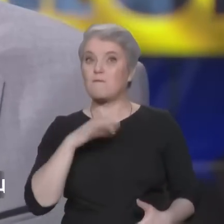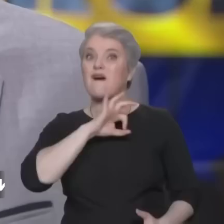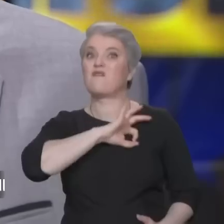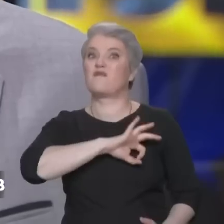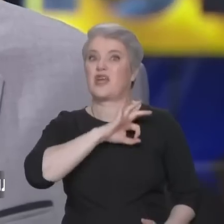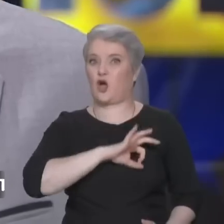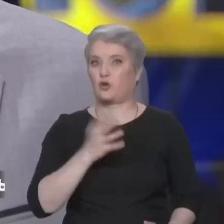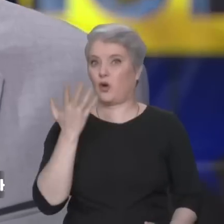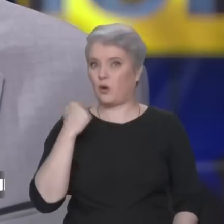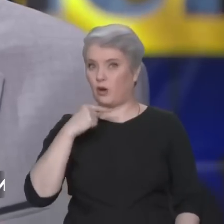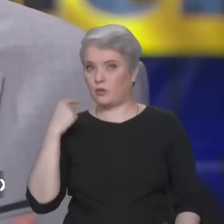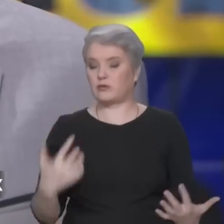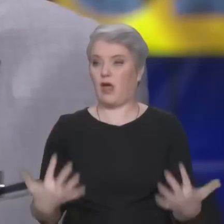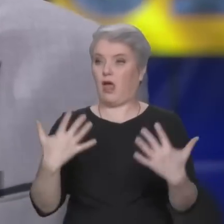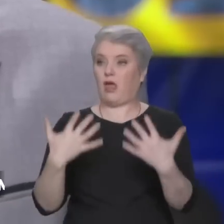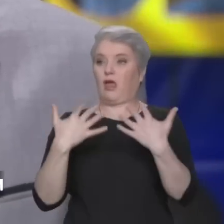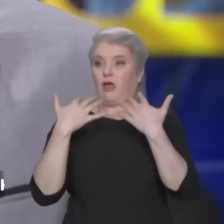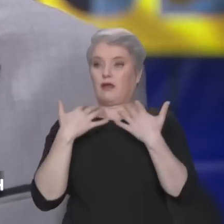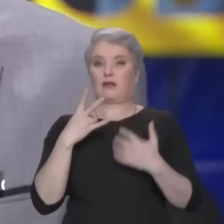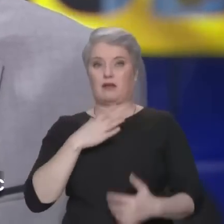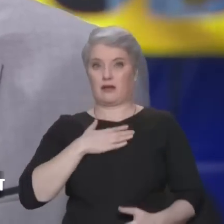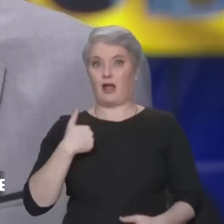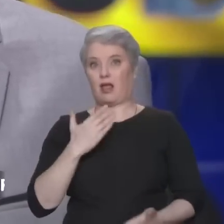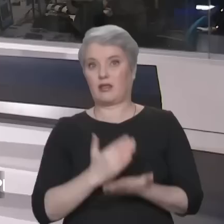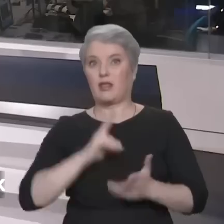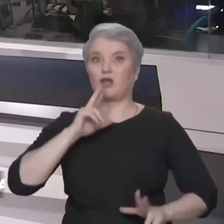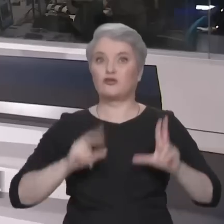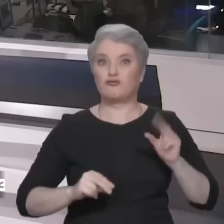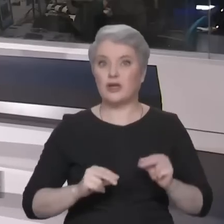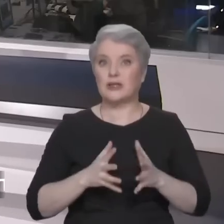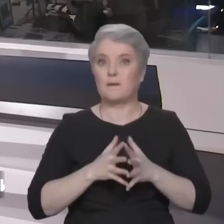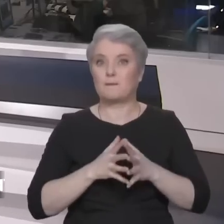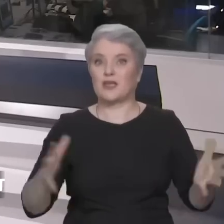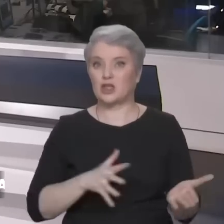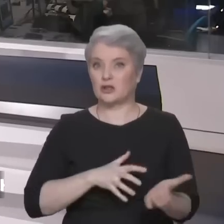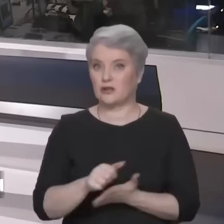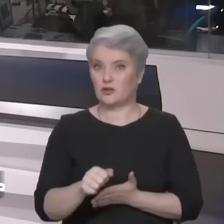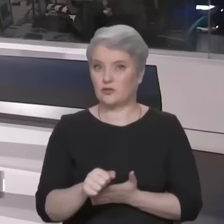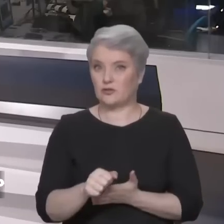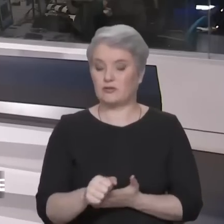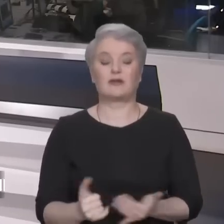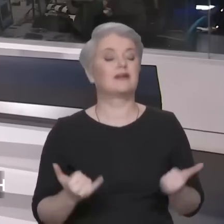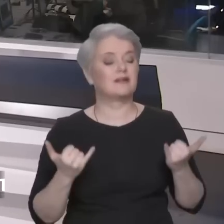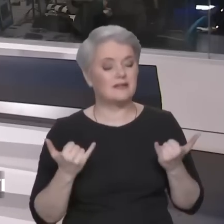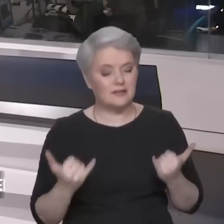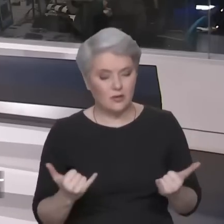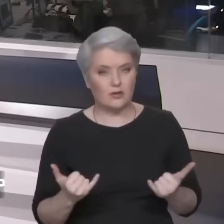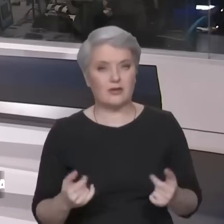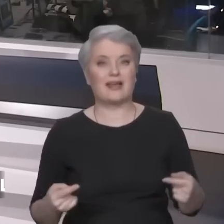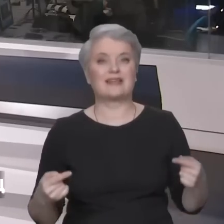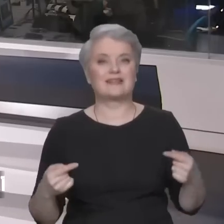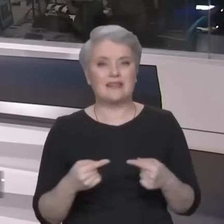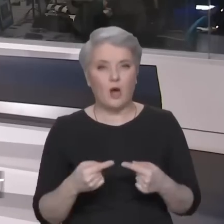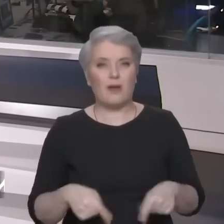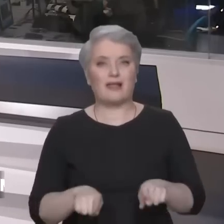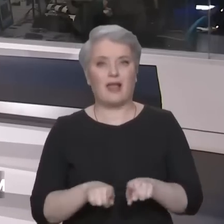цими масами і в нас є шанси їх більше знищувати, аніж коли вони окупаються. На сьогодні саме такий етап. Угу. На сьогодні